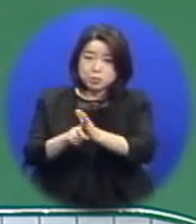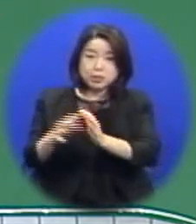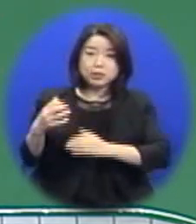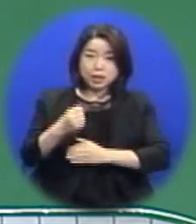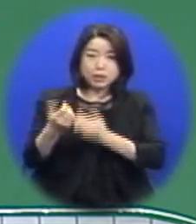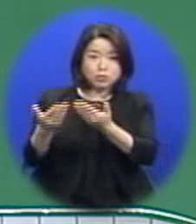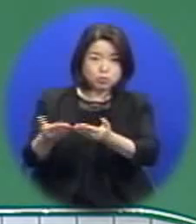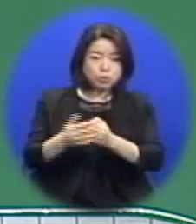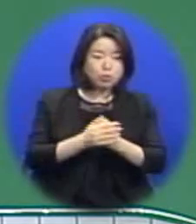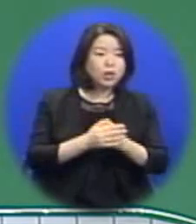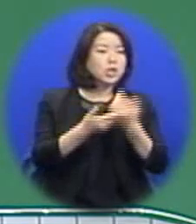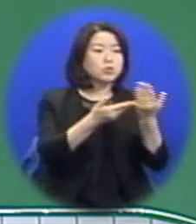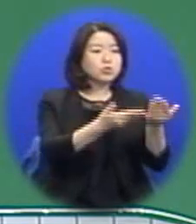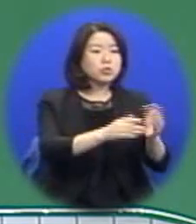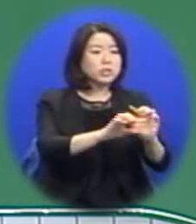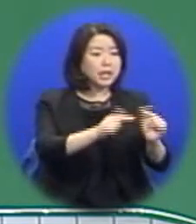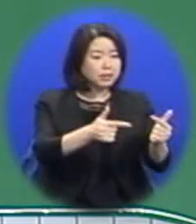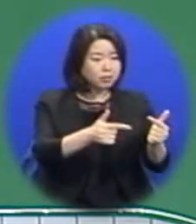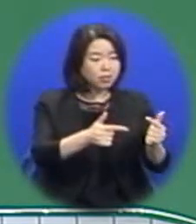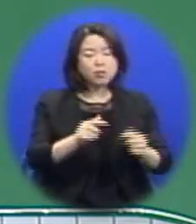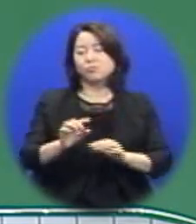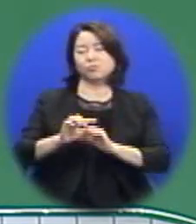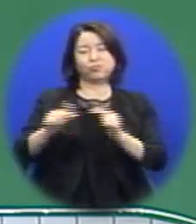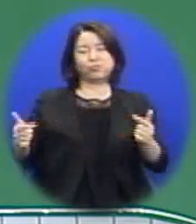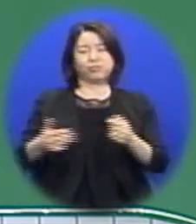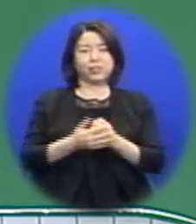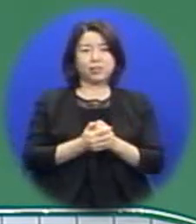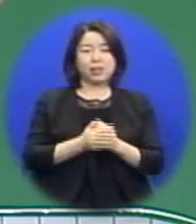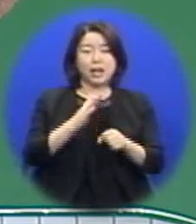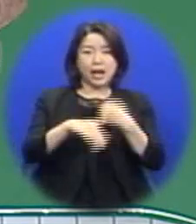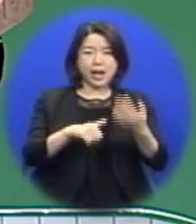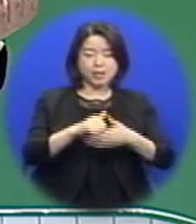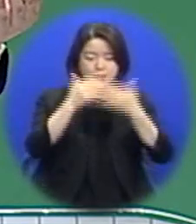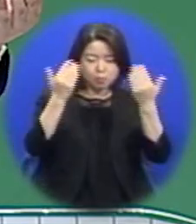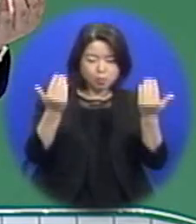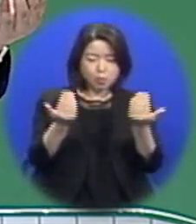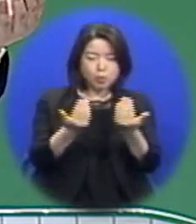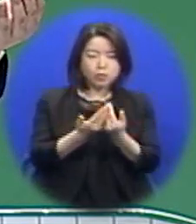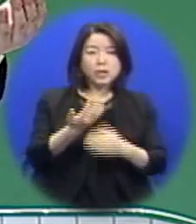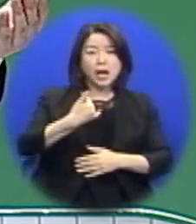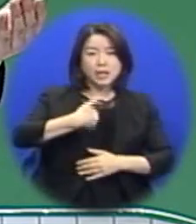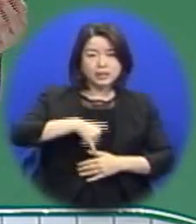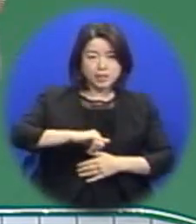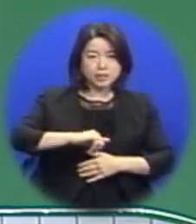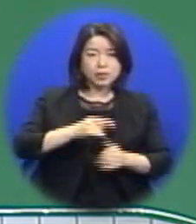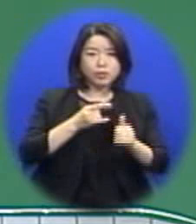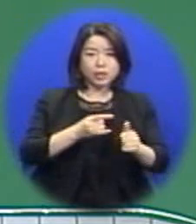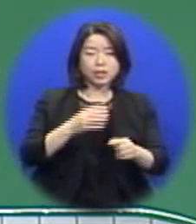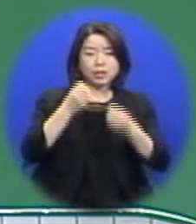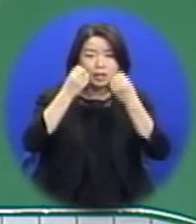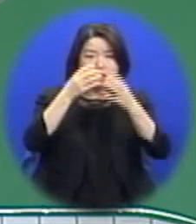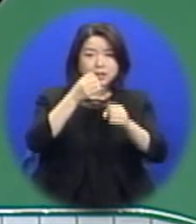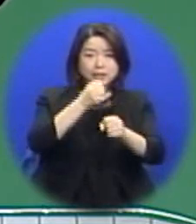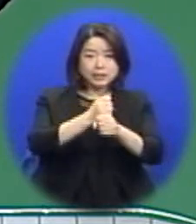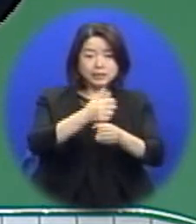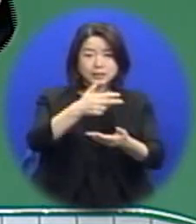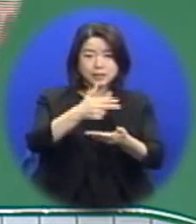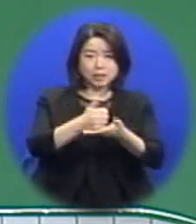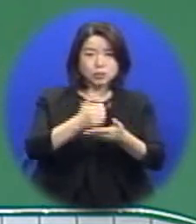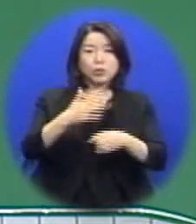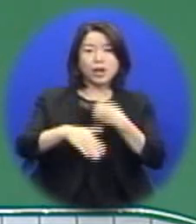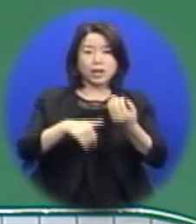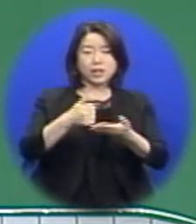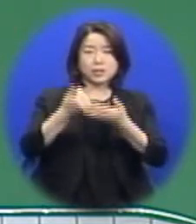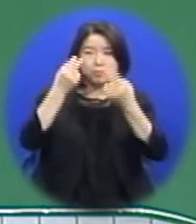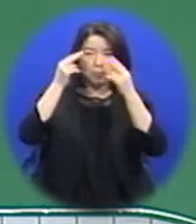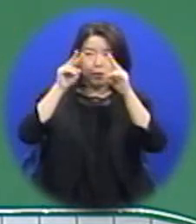사람에게는 주시지 않는 게 아닙니다. 하나님은 모든 하나님의 자녀들에게 창조의 하나님